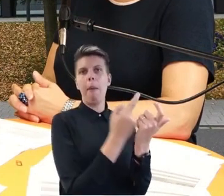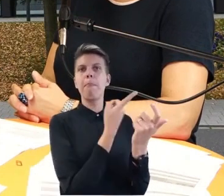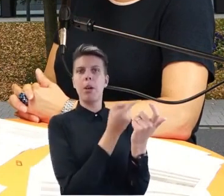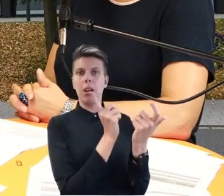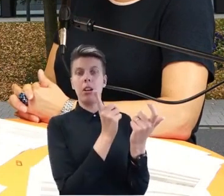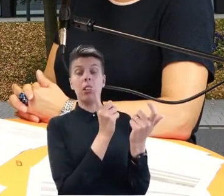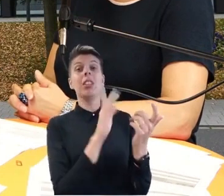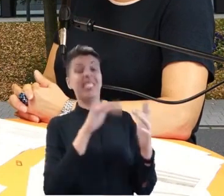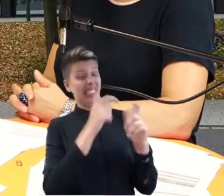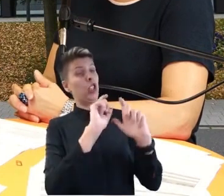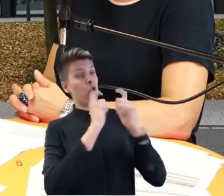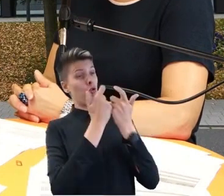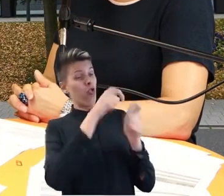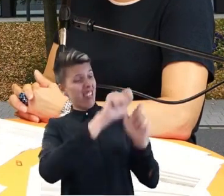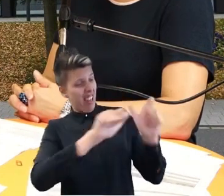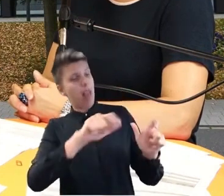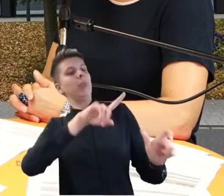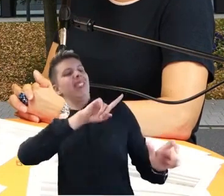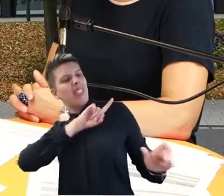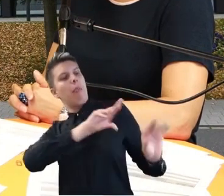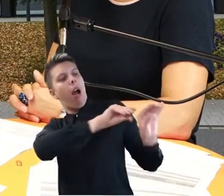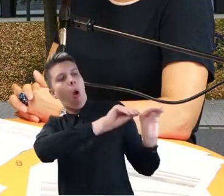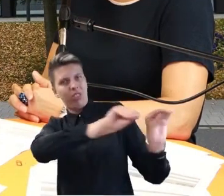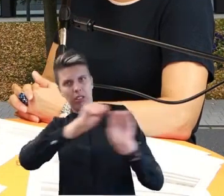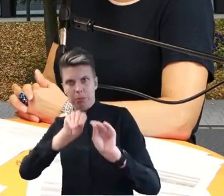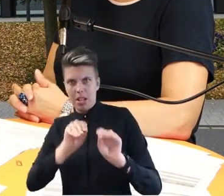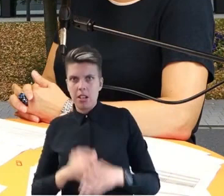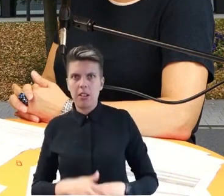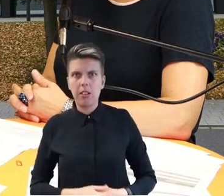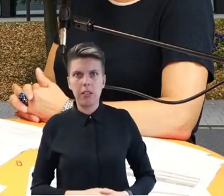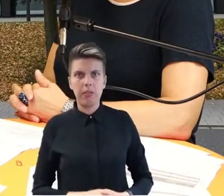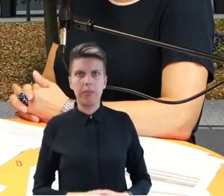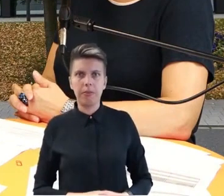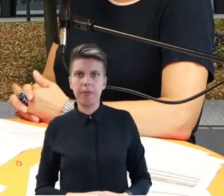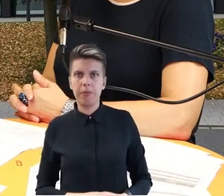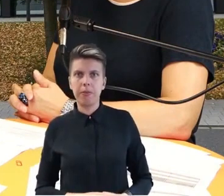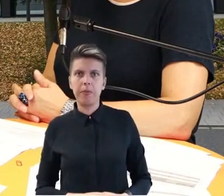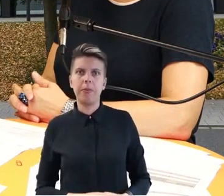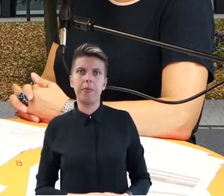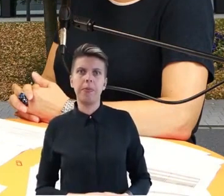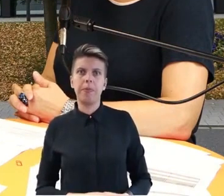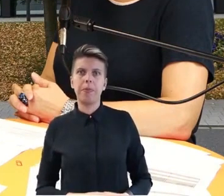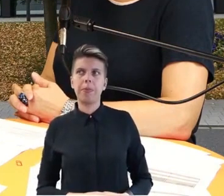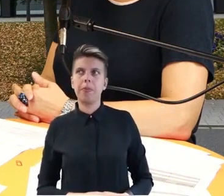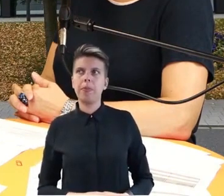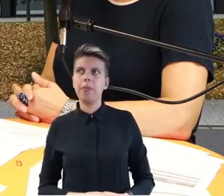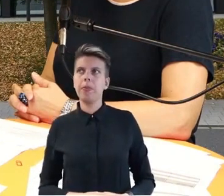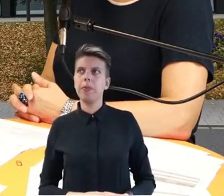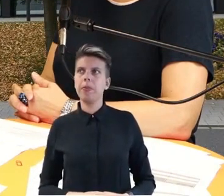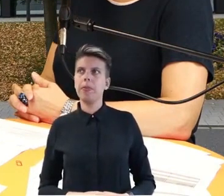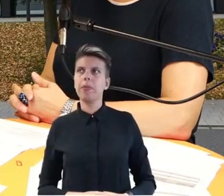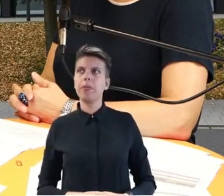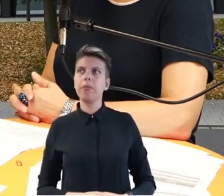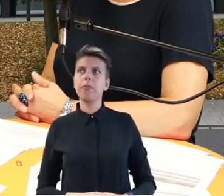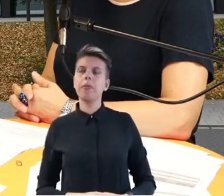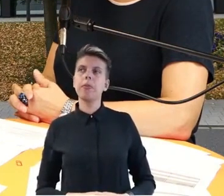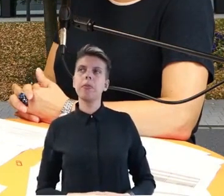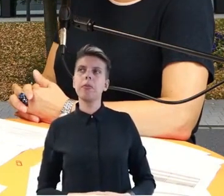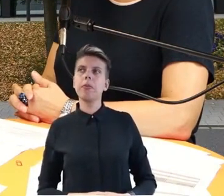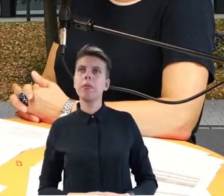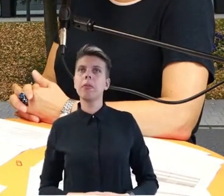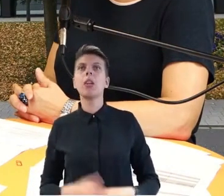eben aus und da eben nicht nur die stäbe die man die einem vielleicht als erstes in den kopf kommen also stäbe von